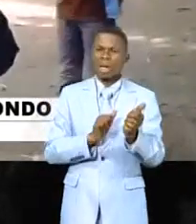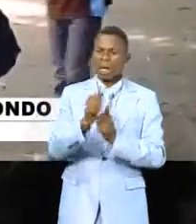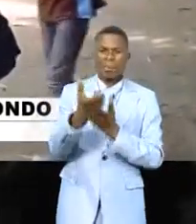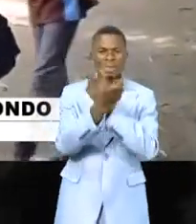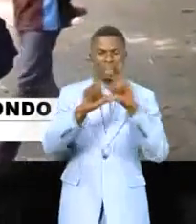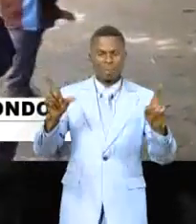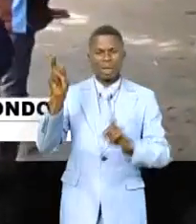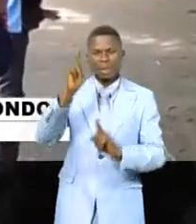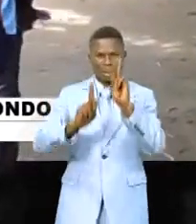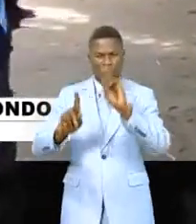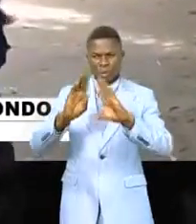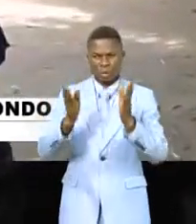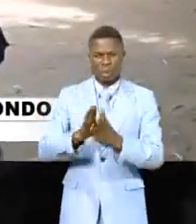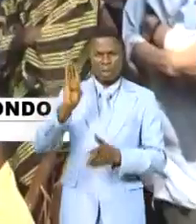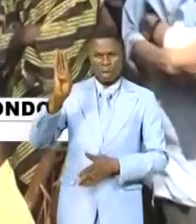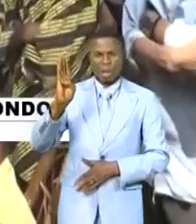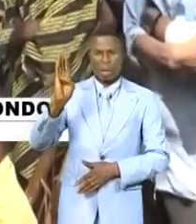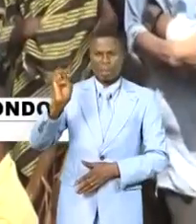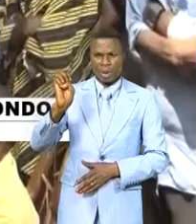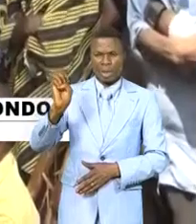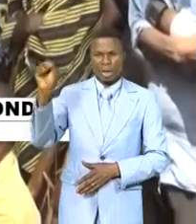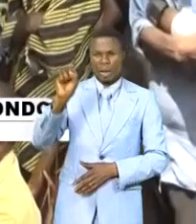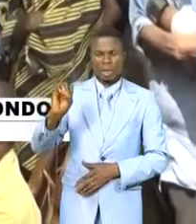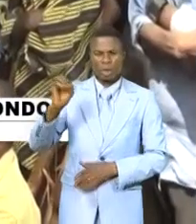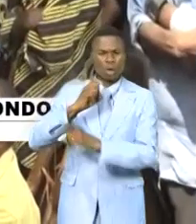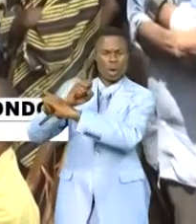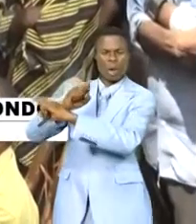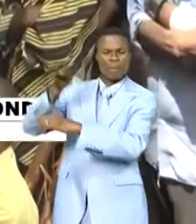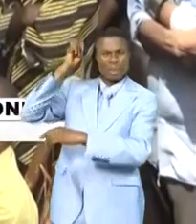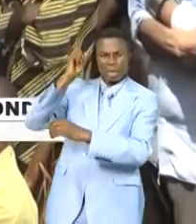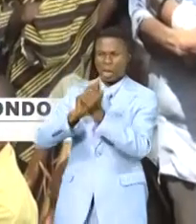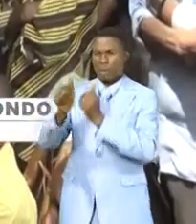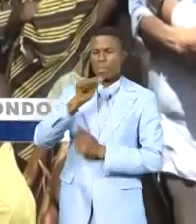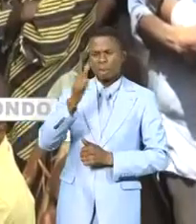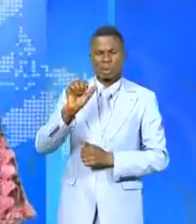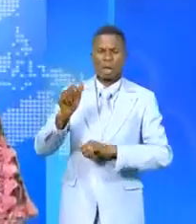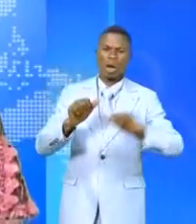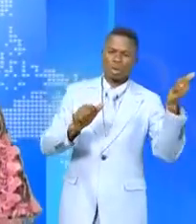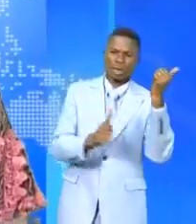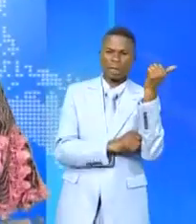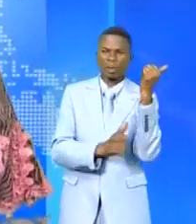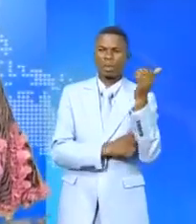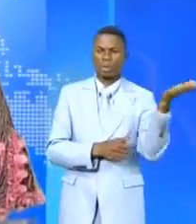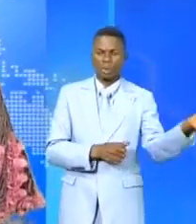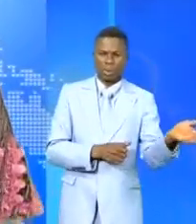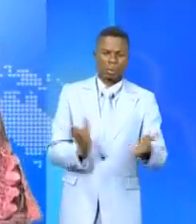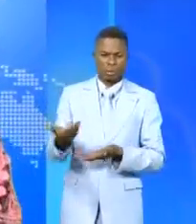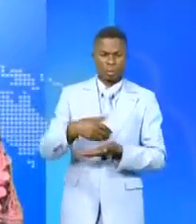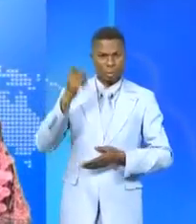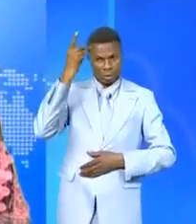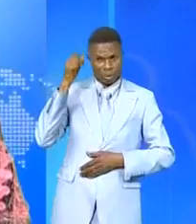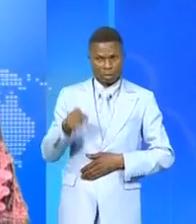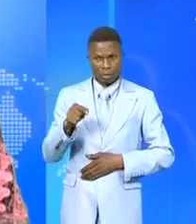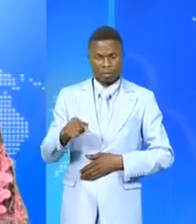du village Besongote, empêché depuis longtemps par Lilongo Kindo. Retour en Kinshasa,